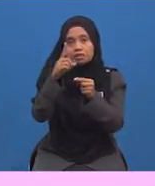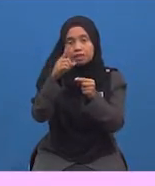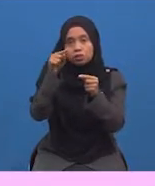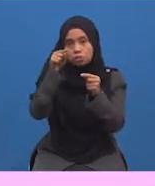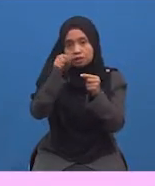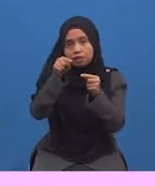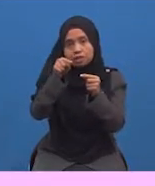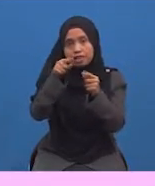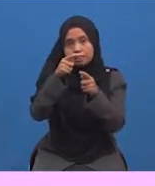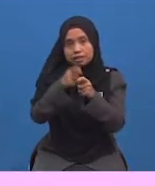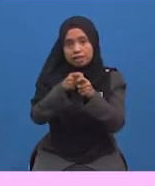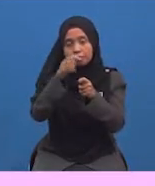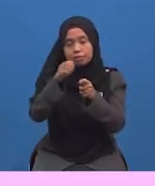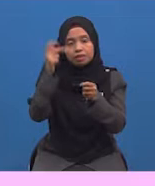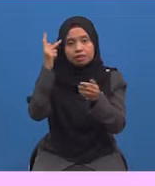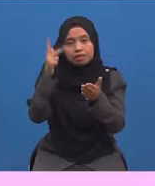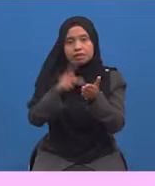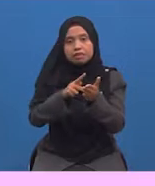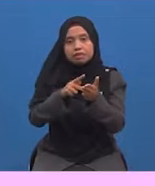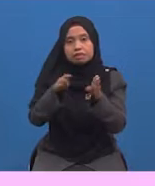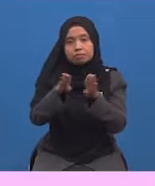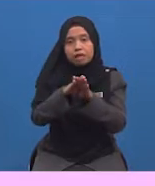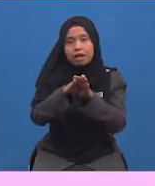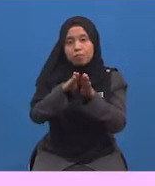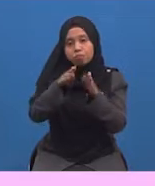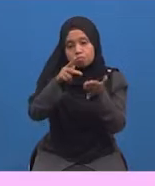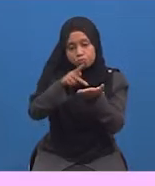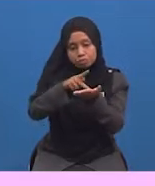titik tetap yang dikenali sebagai pusat sfera.